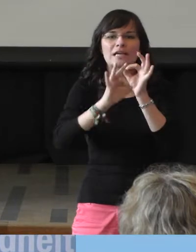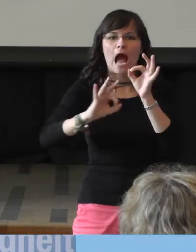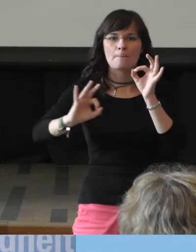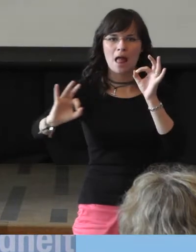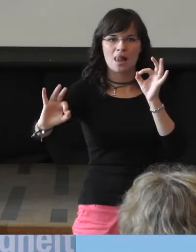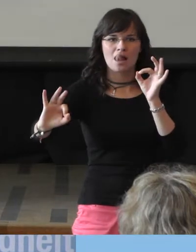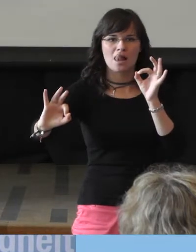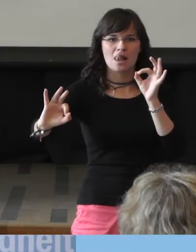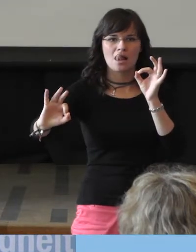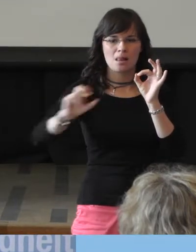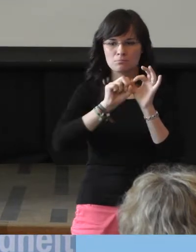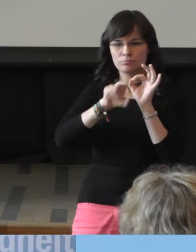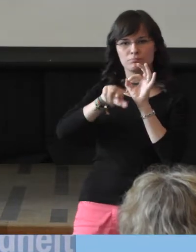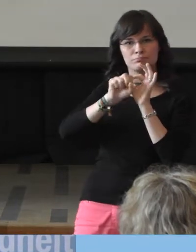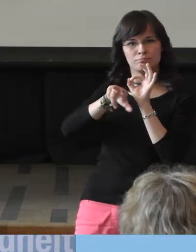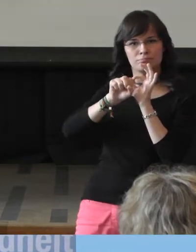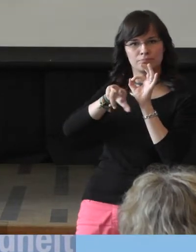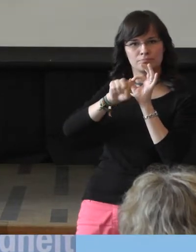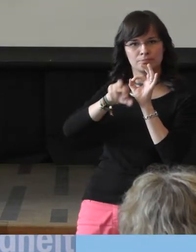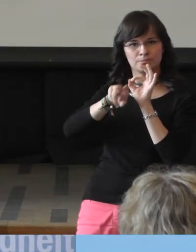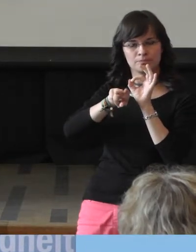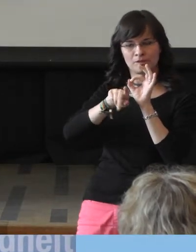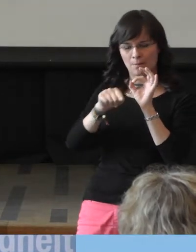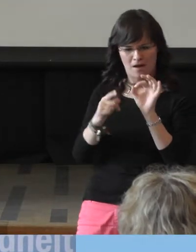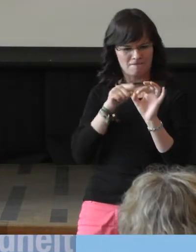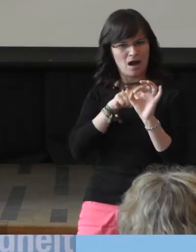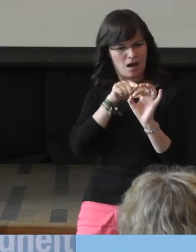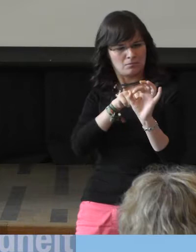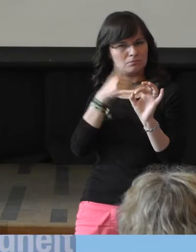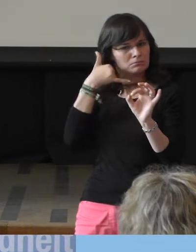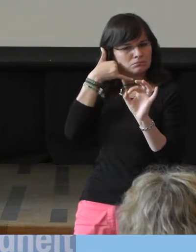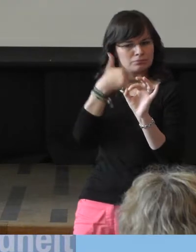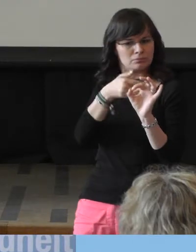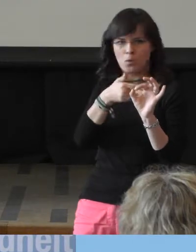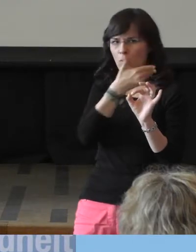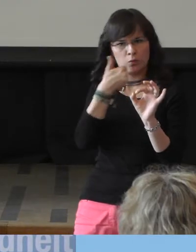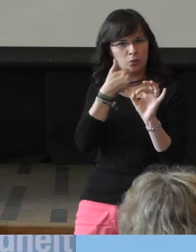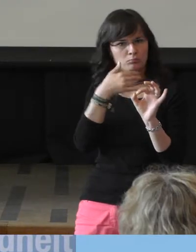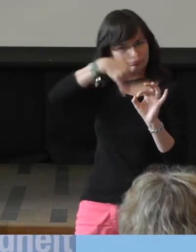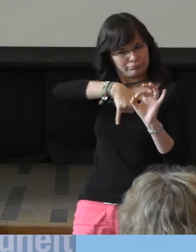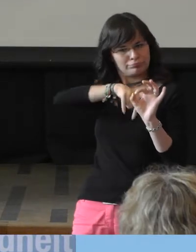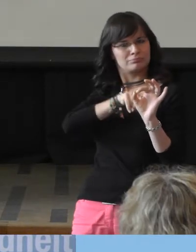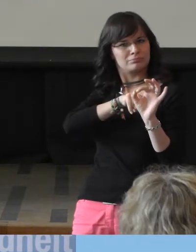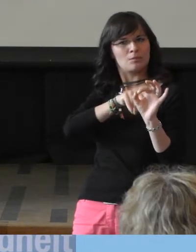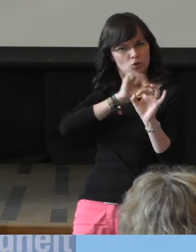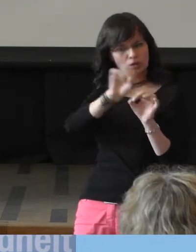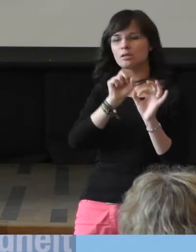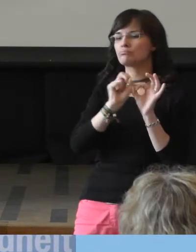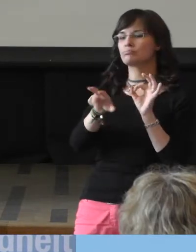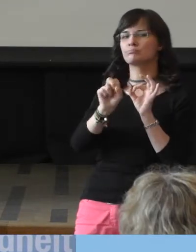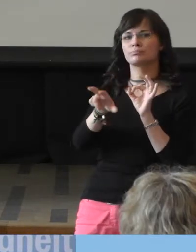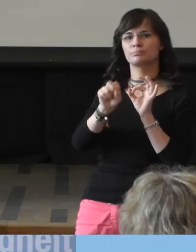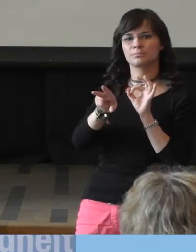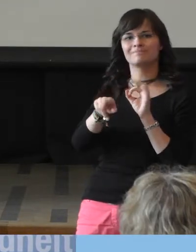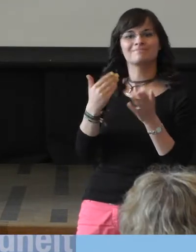die sozusagen einen Impuls aussenden obwohl sie gar nichts senden sollten, dann spürt man das als kribbeln. Also die